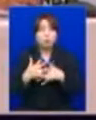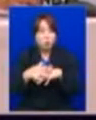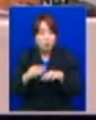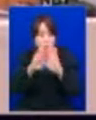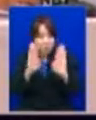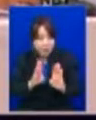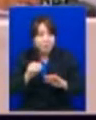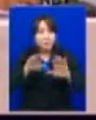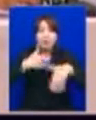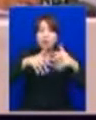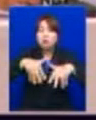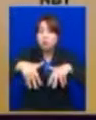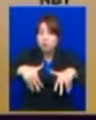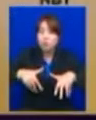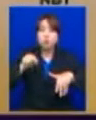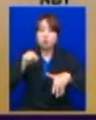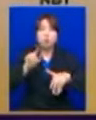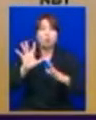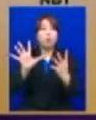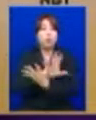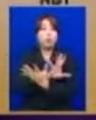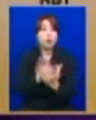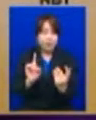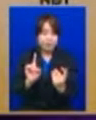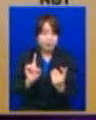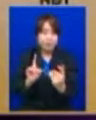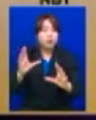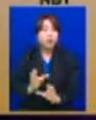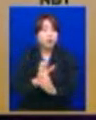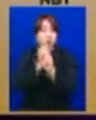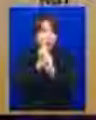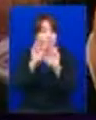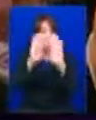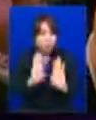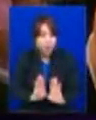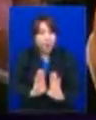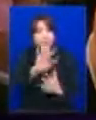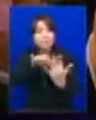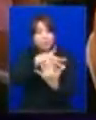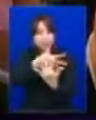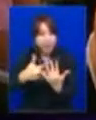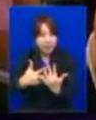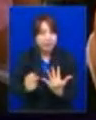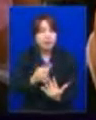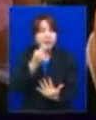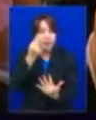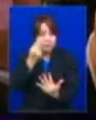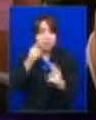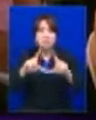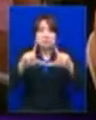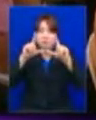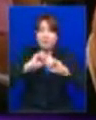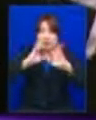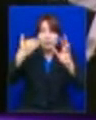นาชุมชนบนพื้นฐานของมรดกทางวัฒนธรรมโดยสรุปแบบร่างแนวคิดแผนแม่บทที่สะท้อนถึงคุณค่าเด่นชัด